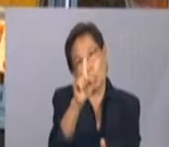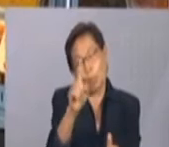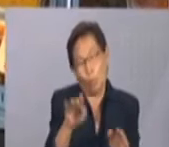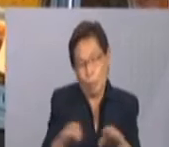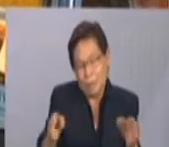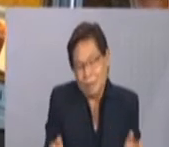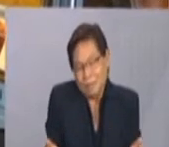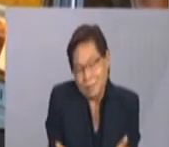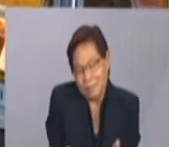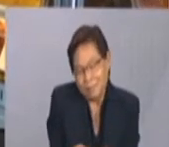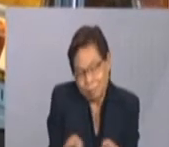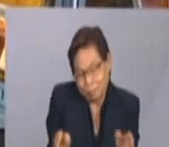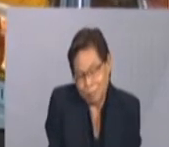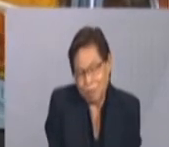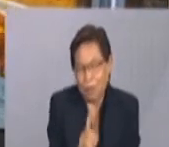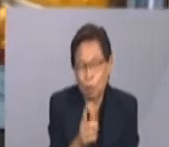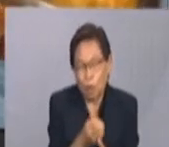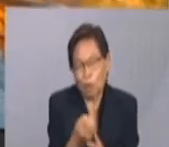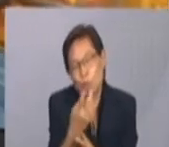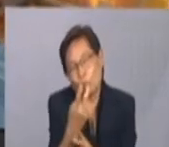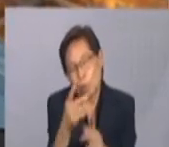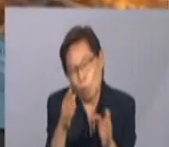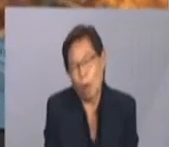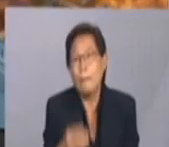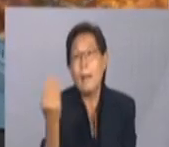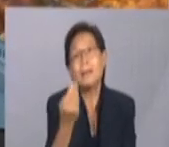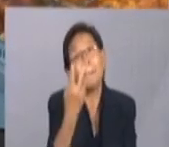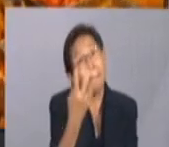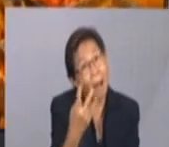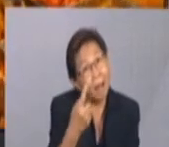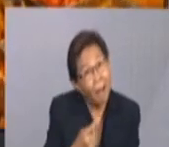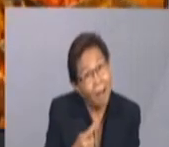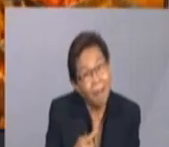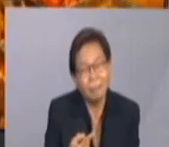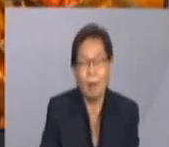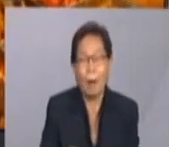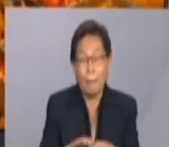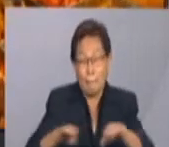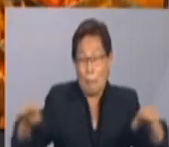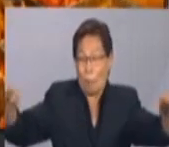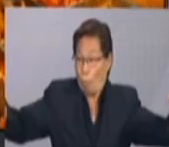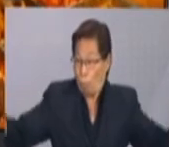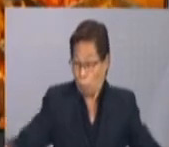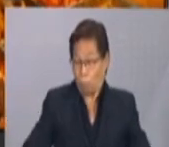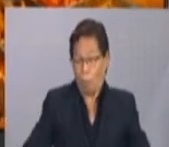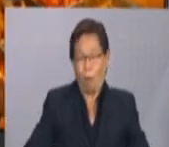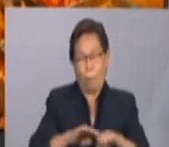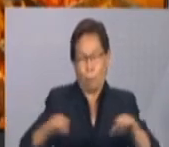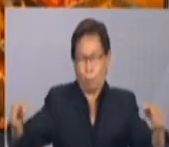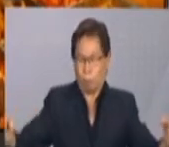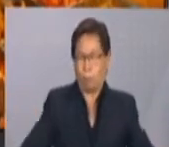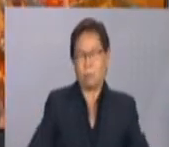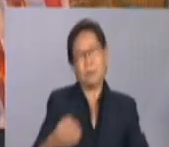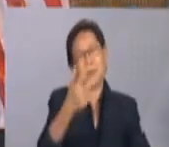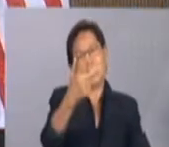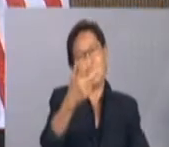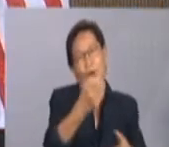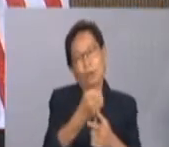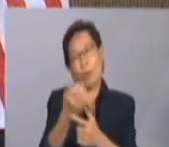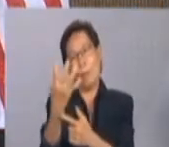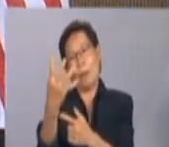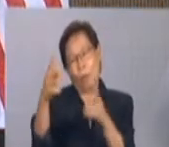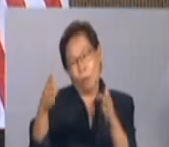ataupun dua orang saja dibenarkan Biasanya empat orang kalau meja besar Mungkin tiga orang atau empat orang